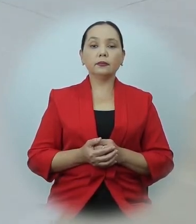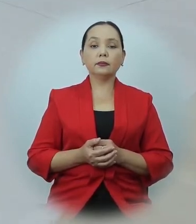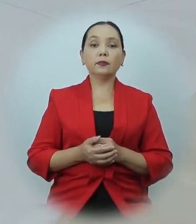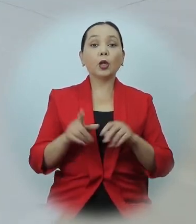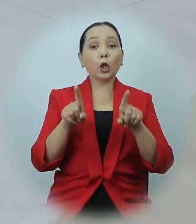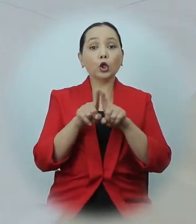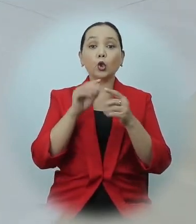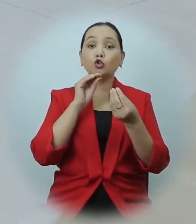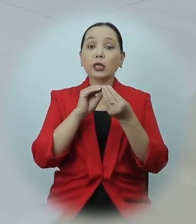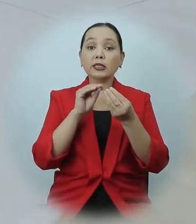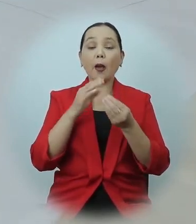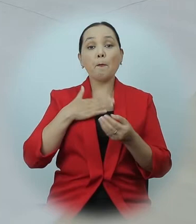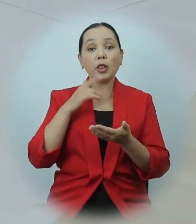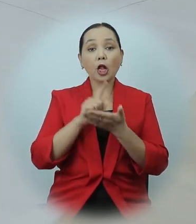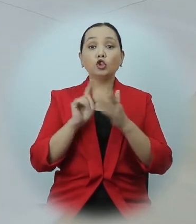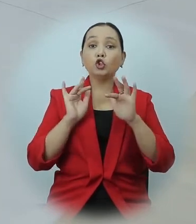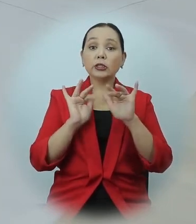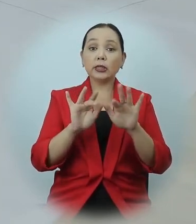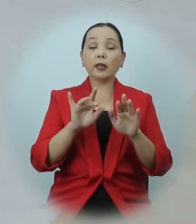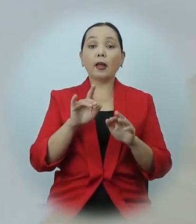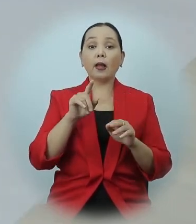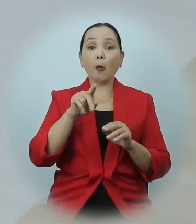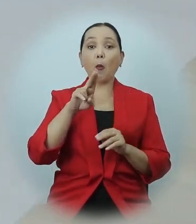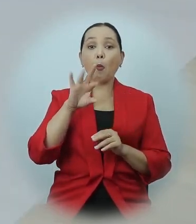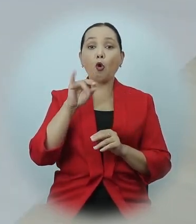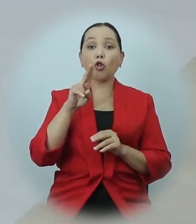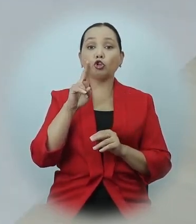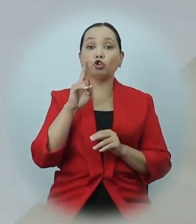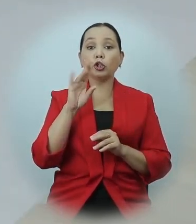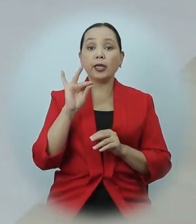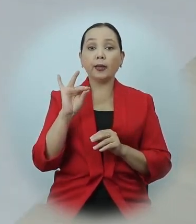То же самое мы должны сделать и на полочке.